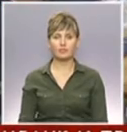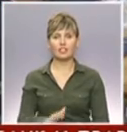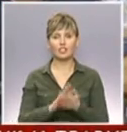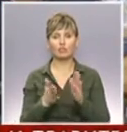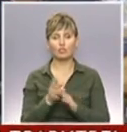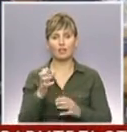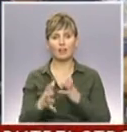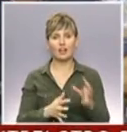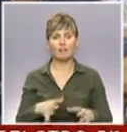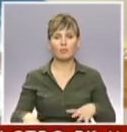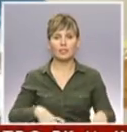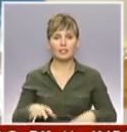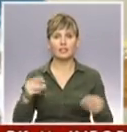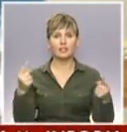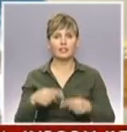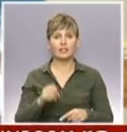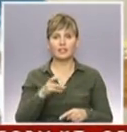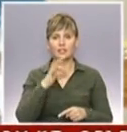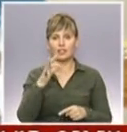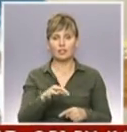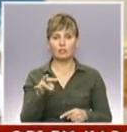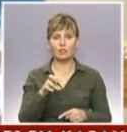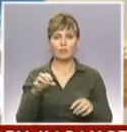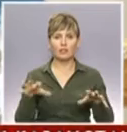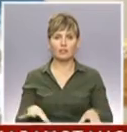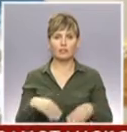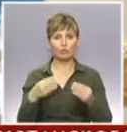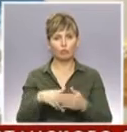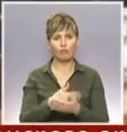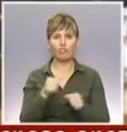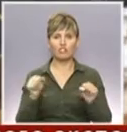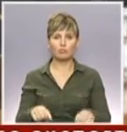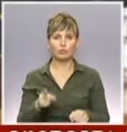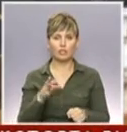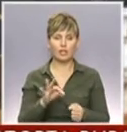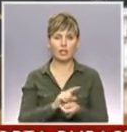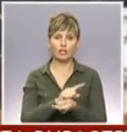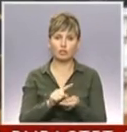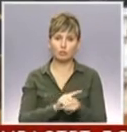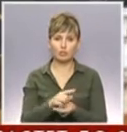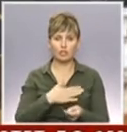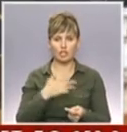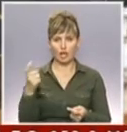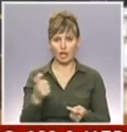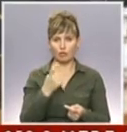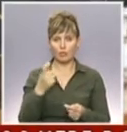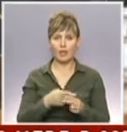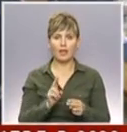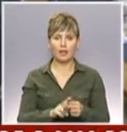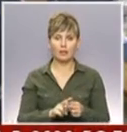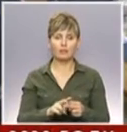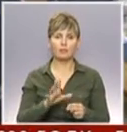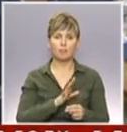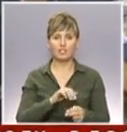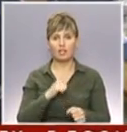Ситуация на мировом рынке и кризис, как отметил Нурсултан Назарбаев, дают новую возможность для реструктуризации нашей экономики. Это, пожалуй, и